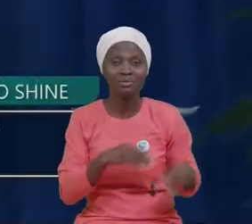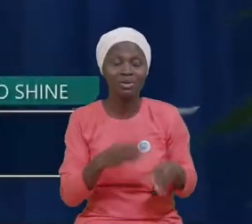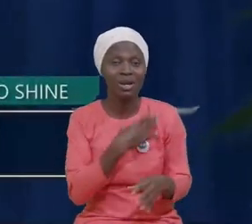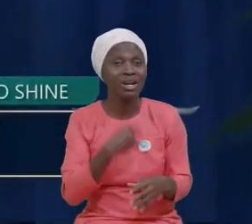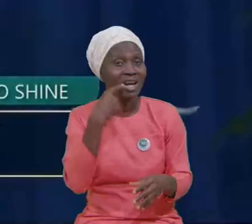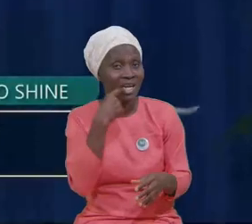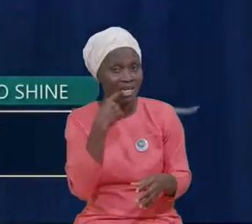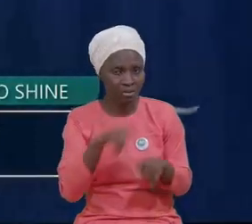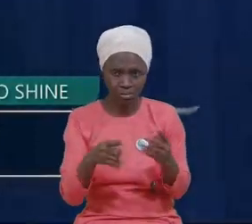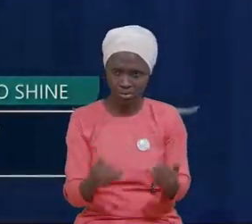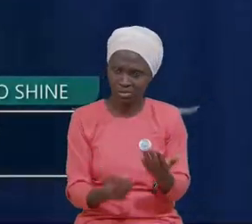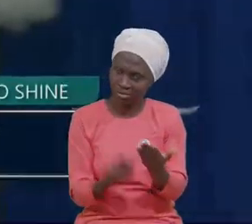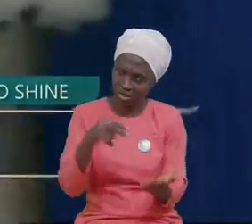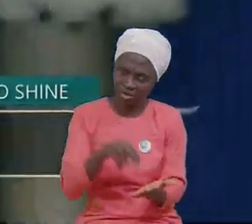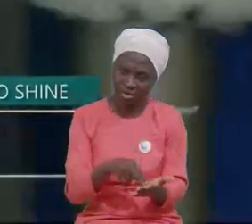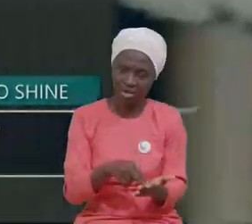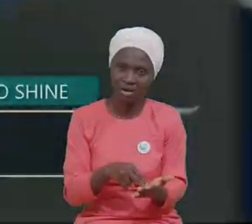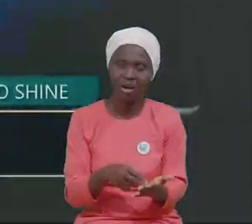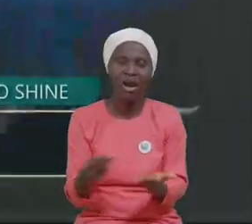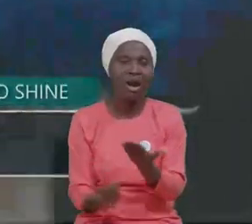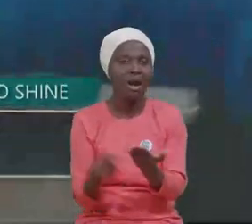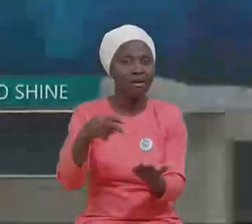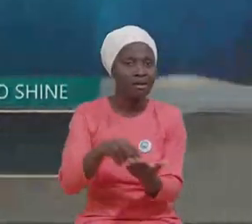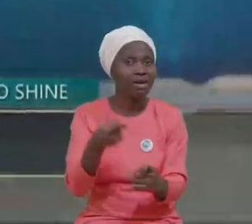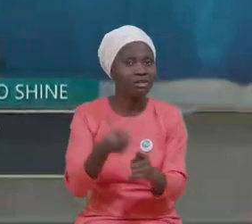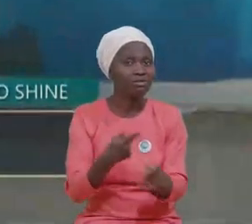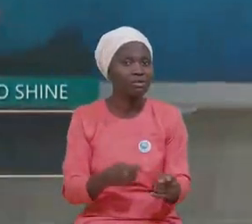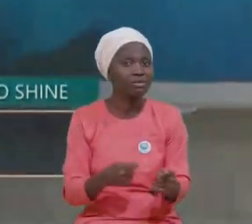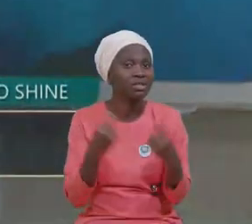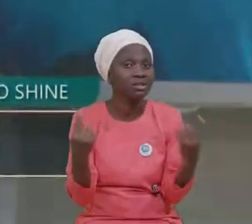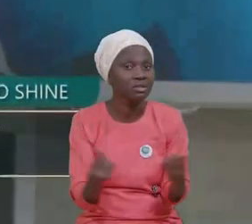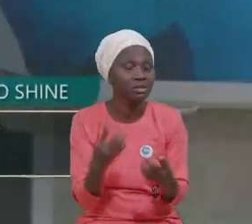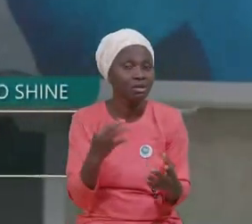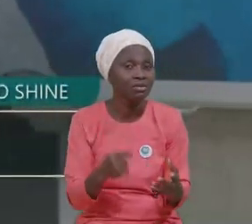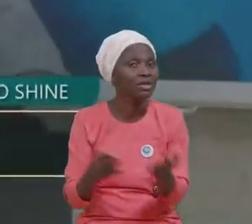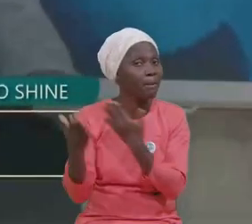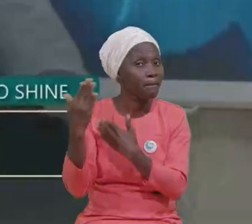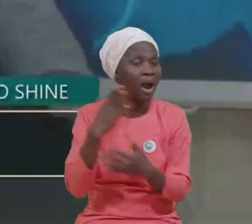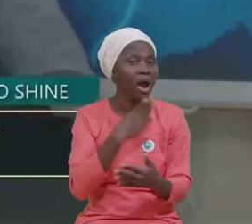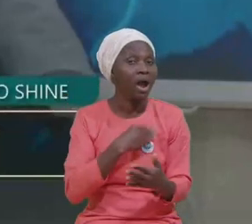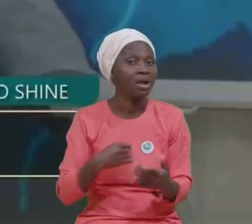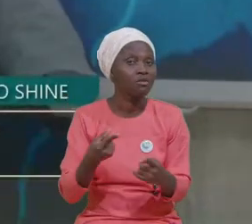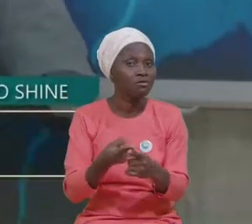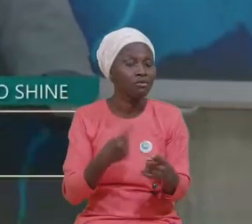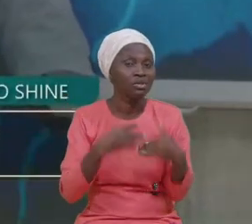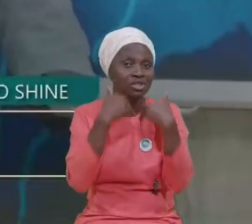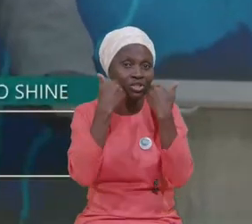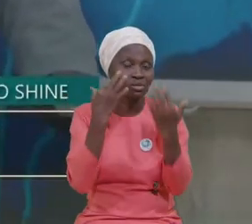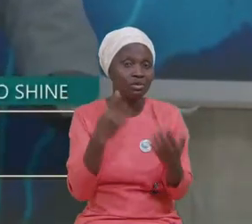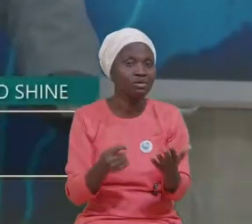tu regrettes? Lève-toi! Et lève-toi donc de tes péchés du passé et de la honte du